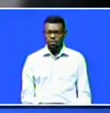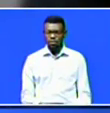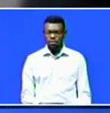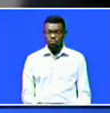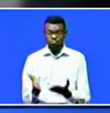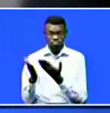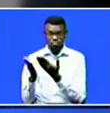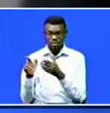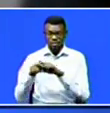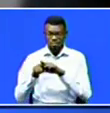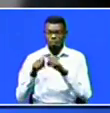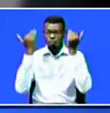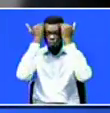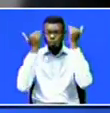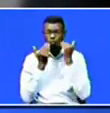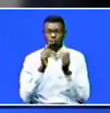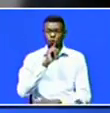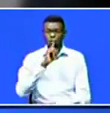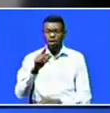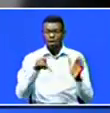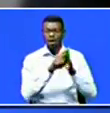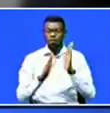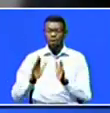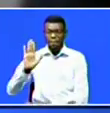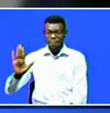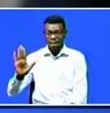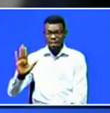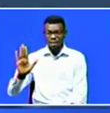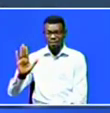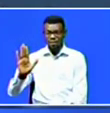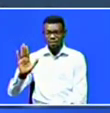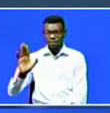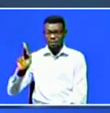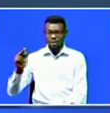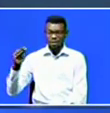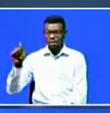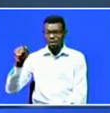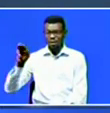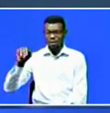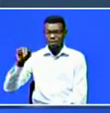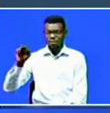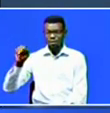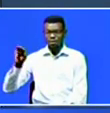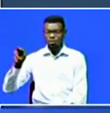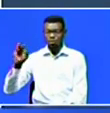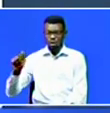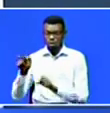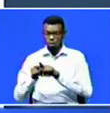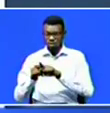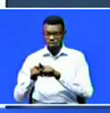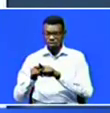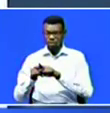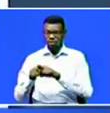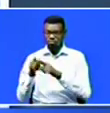Aidha, mahakama iliamrisha wakili wake Daktari George Khaminwa na shirika la kutetea haki ya binadamu